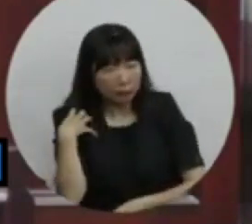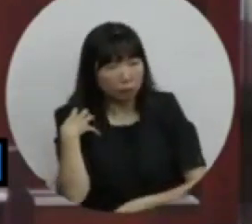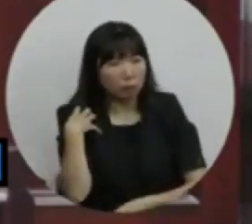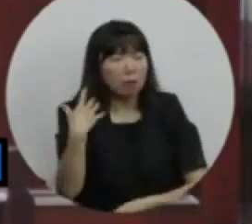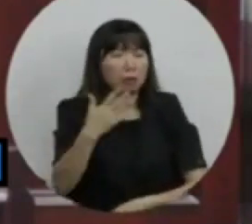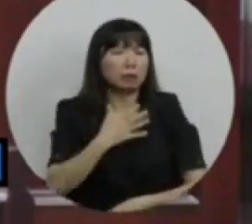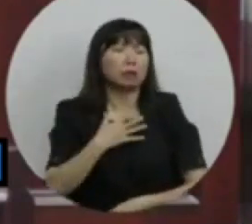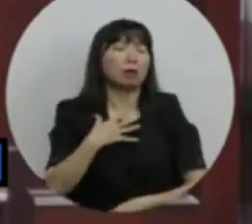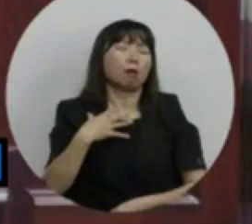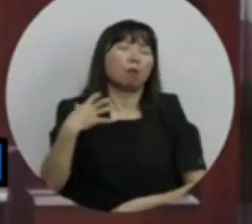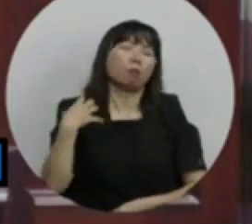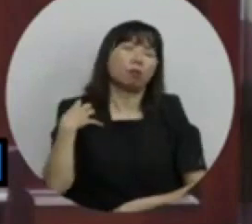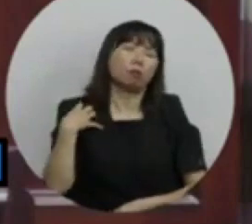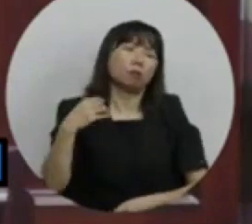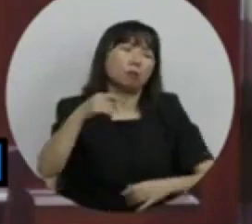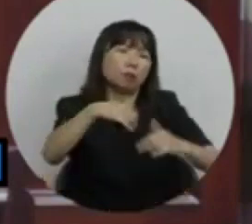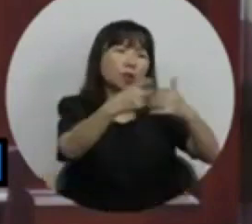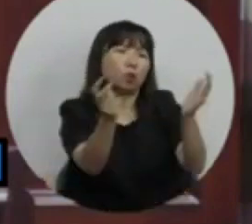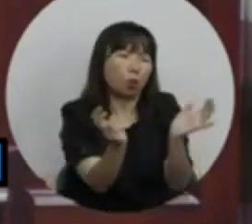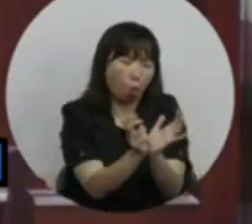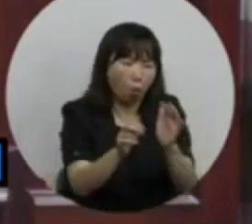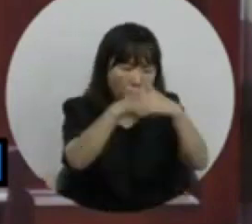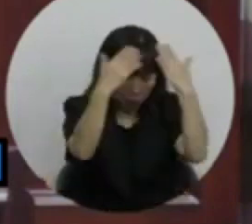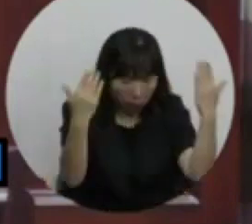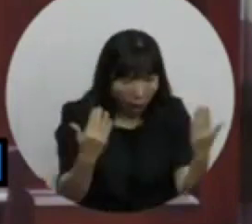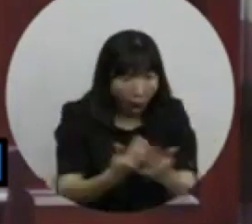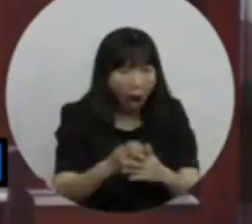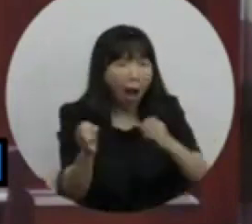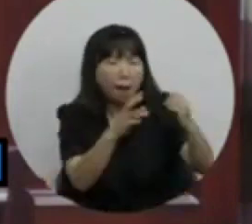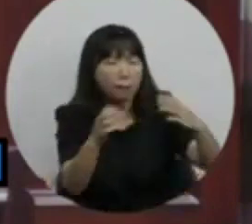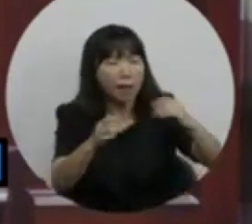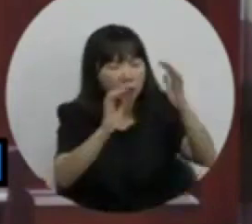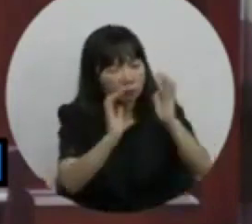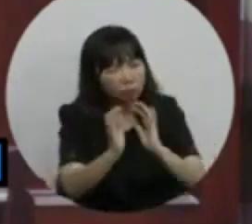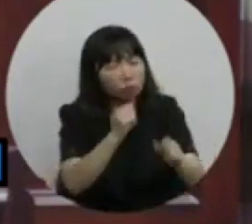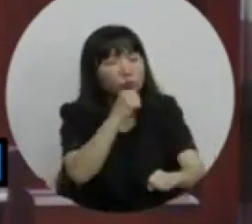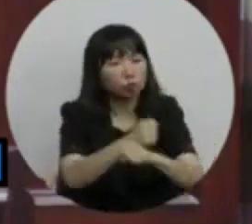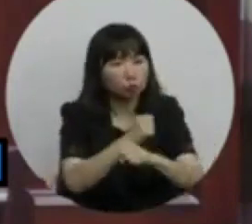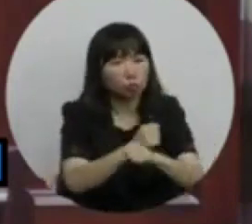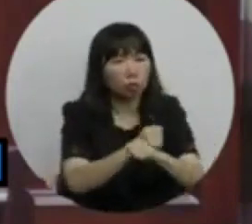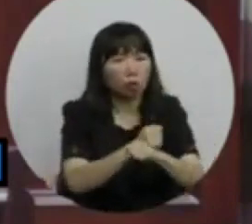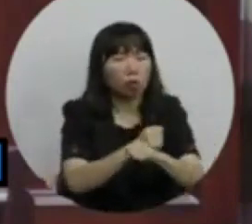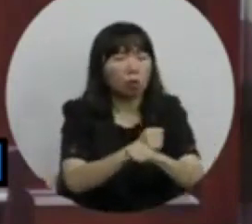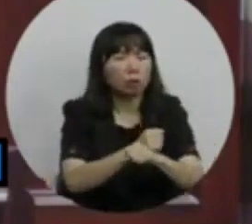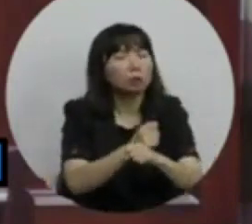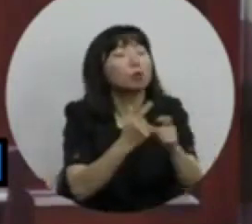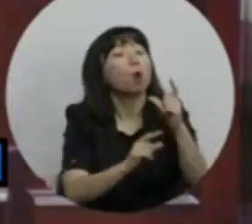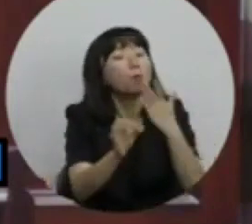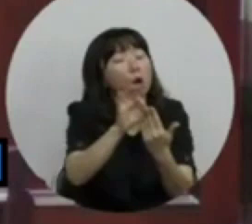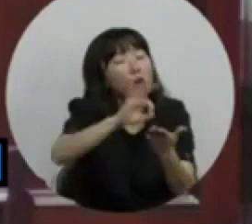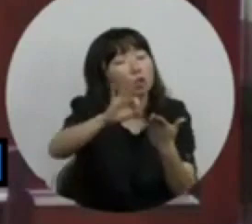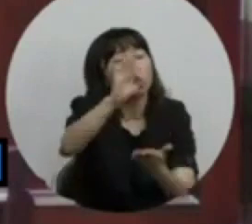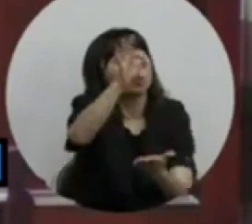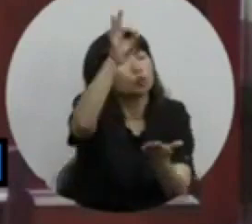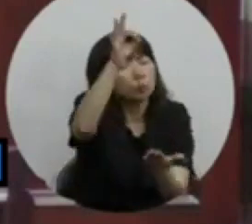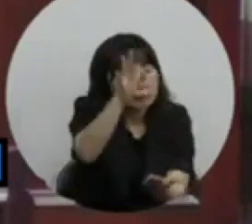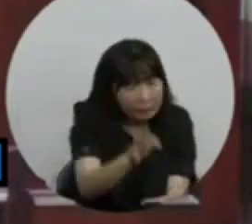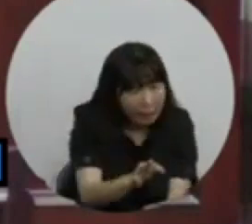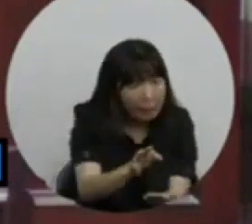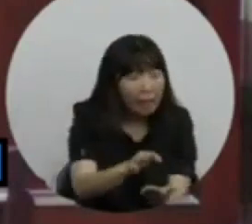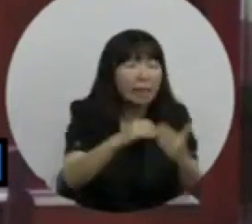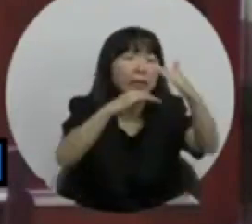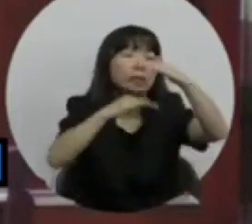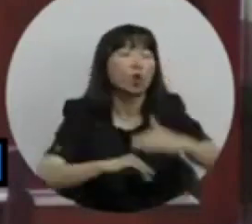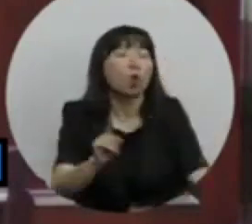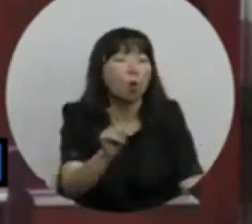있다. 대부분 동호인들이 이렇게 말씀하셔서, 그러면 금액을 최대한 낮추는 방법이 뭐가 있을까 해서